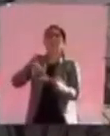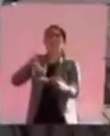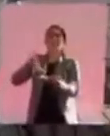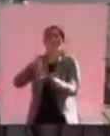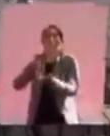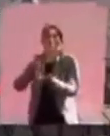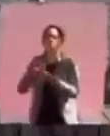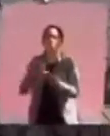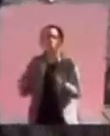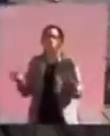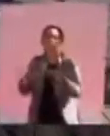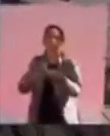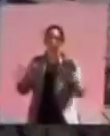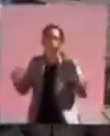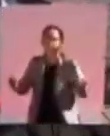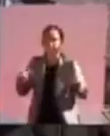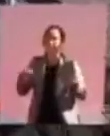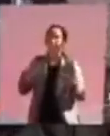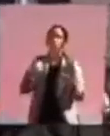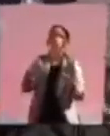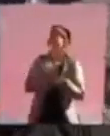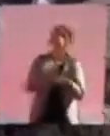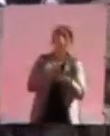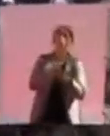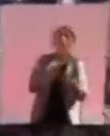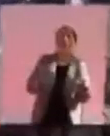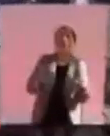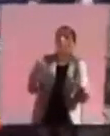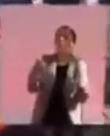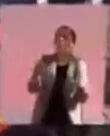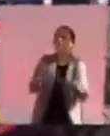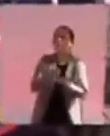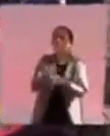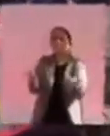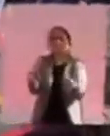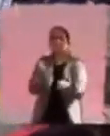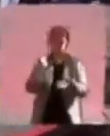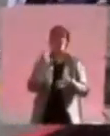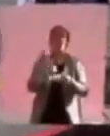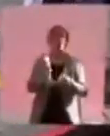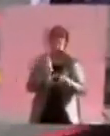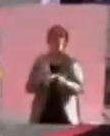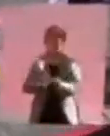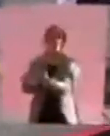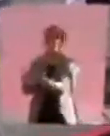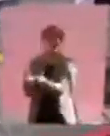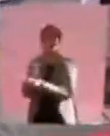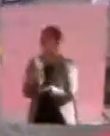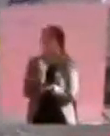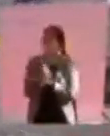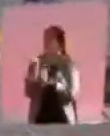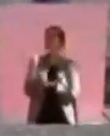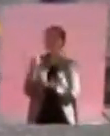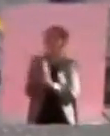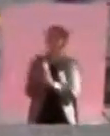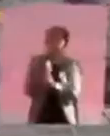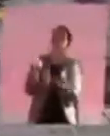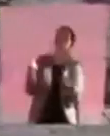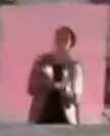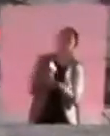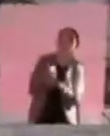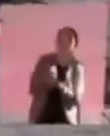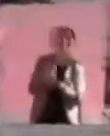gli operatori come protagonisti principali di un sistema integrato devono poter operare in un perimetro